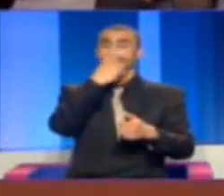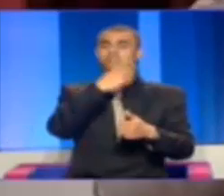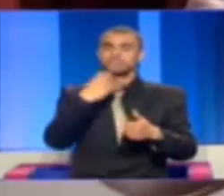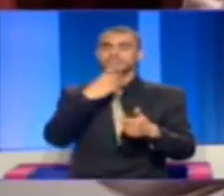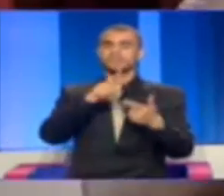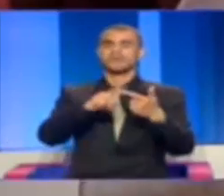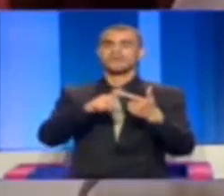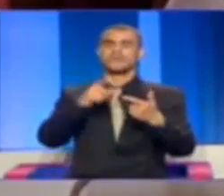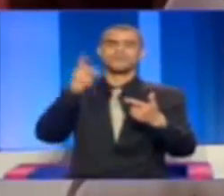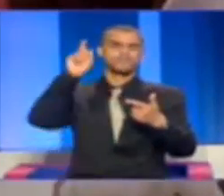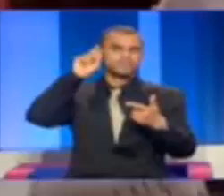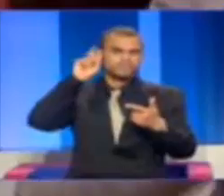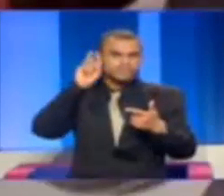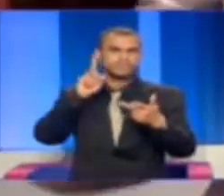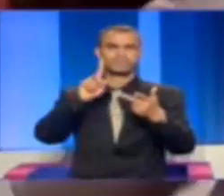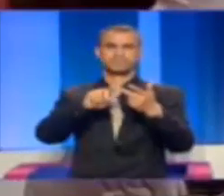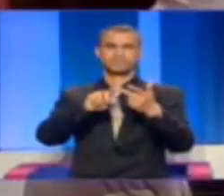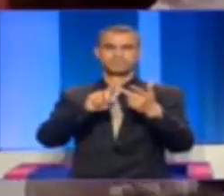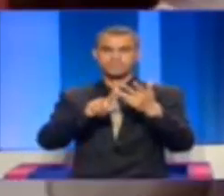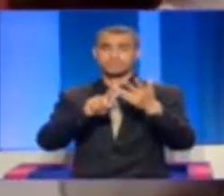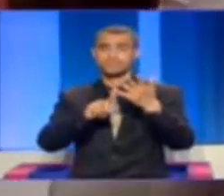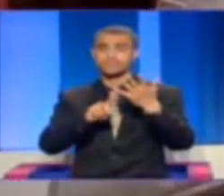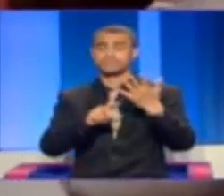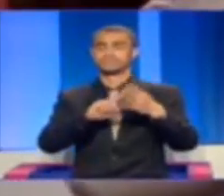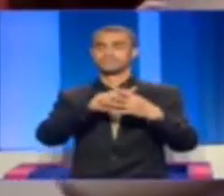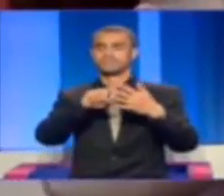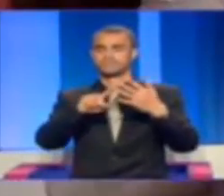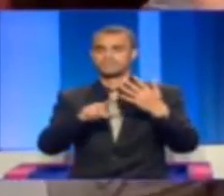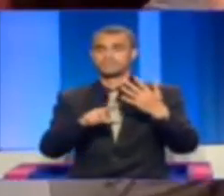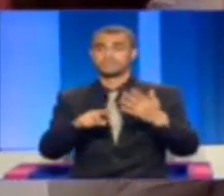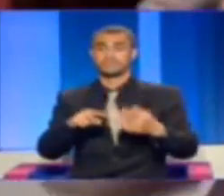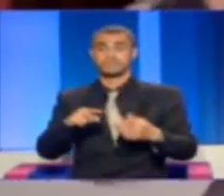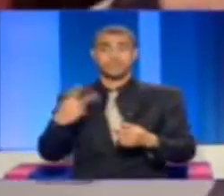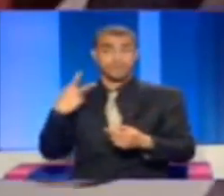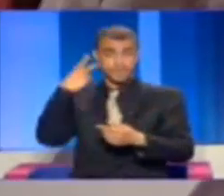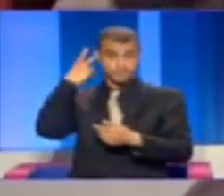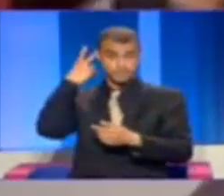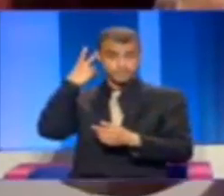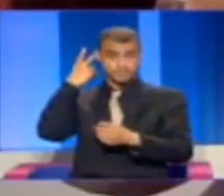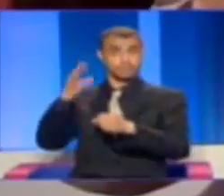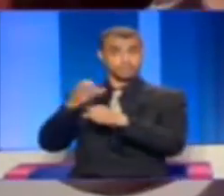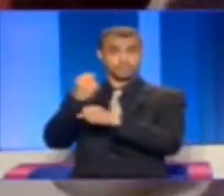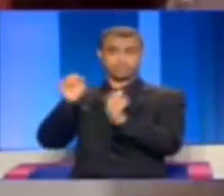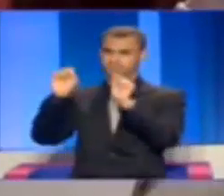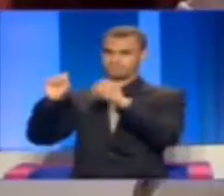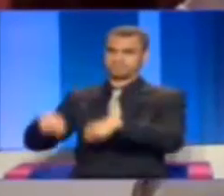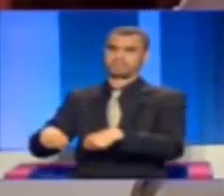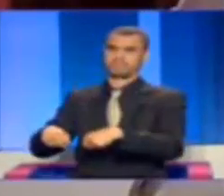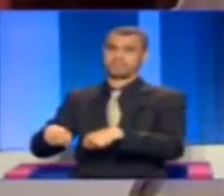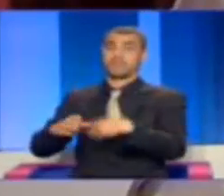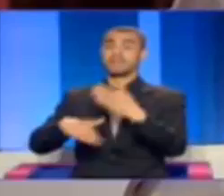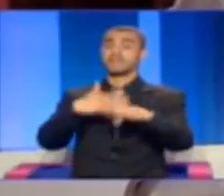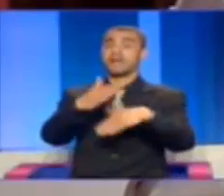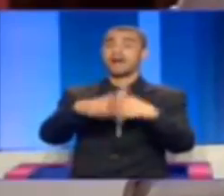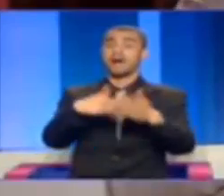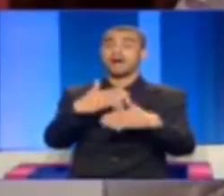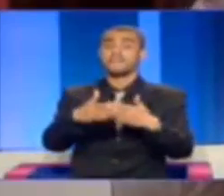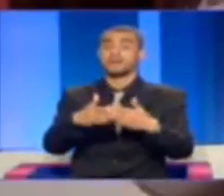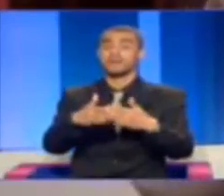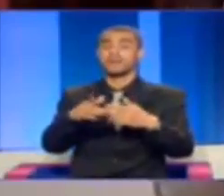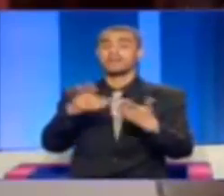لان معروف ان زراعه القوقعه النتائج ديالها وممكن تعطي نتائج ممتازه من بعد 5 سنين. اذ للاسف